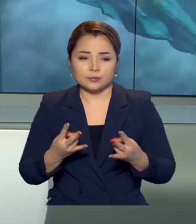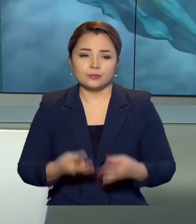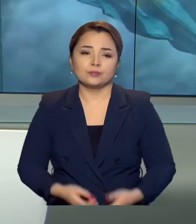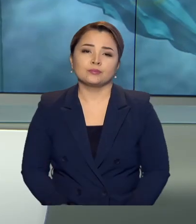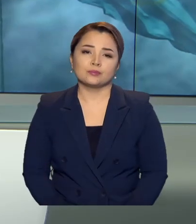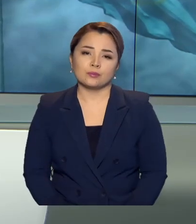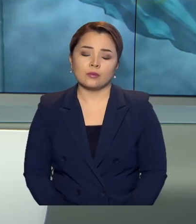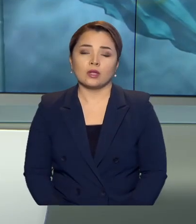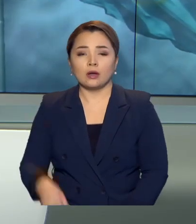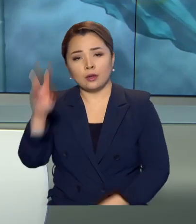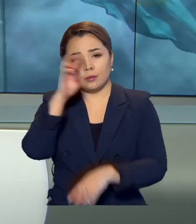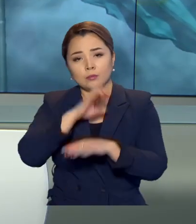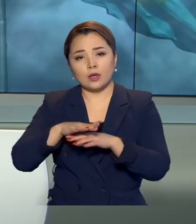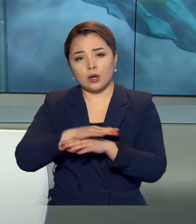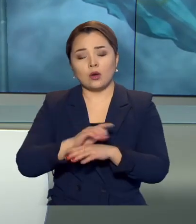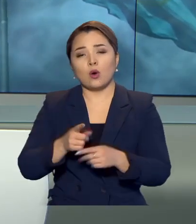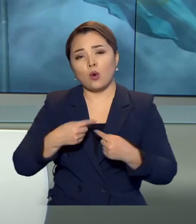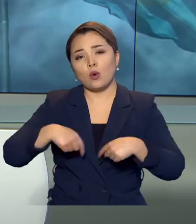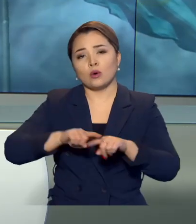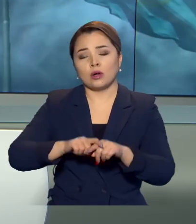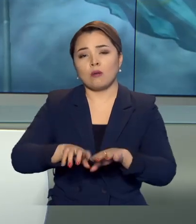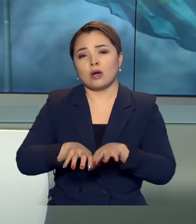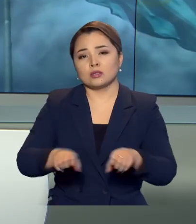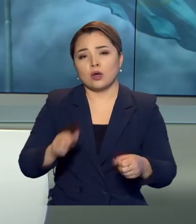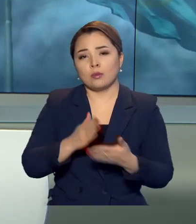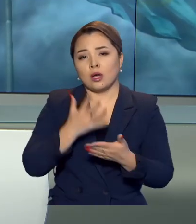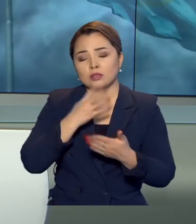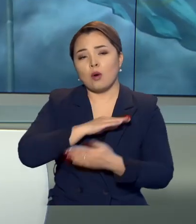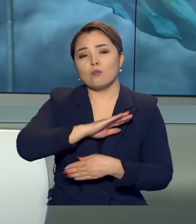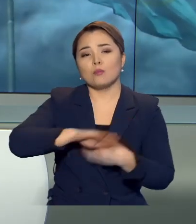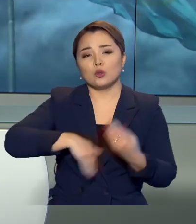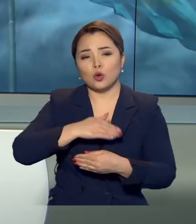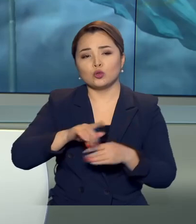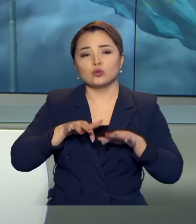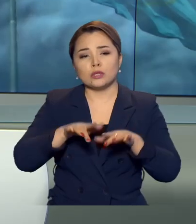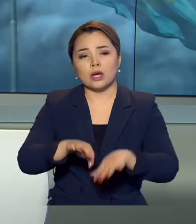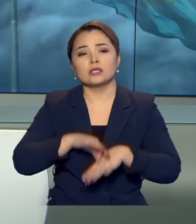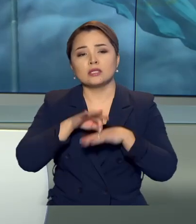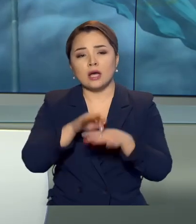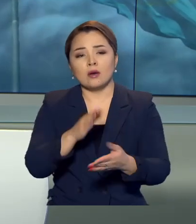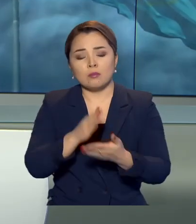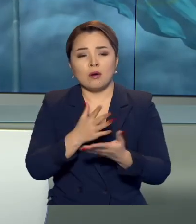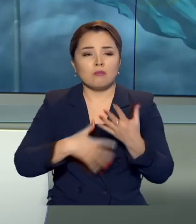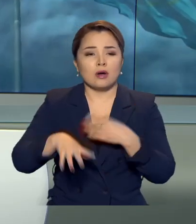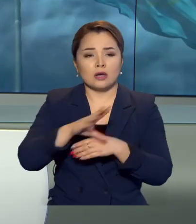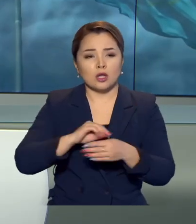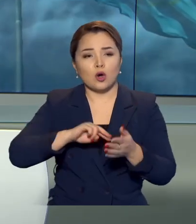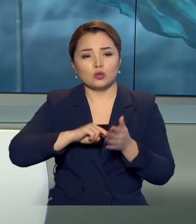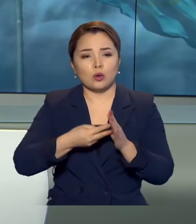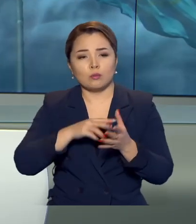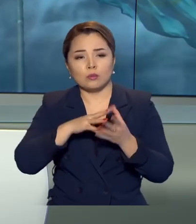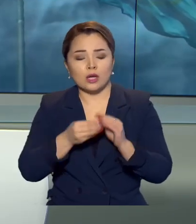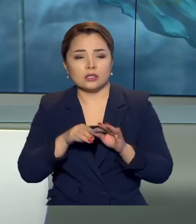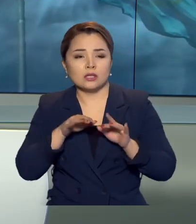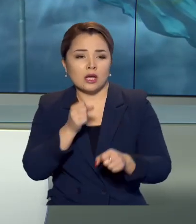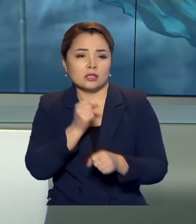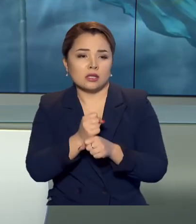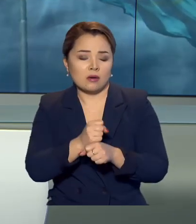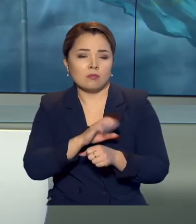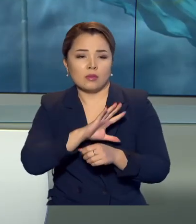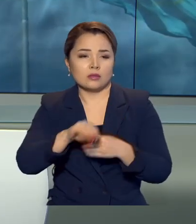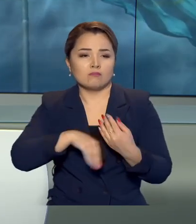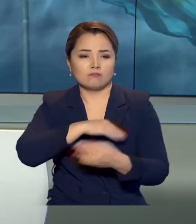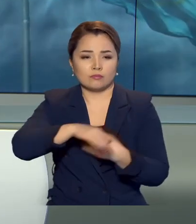мемлекеттік органдарды басып алу, қару-жарақты емдену секілді бүлікшіл іс-қимылдар барлық аймақтарда жоспарлы жүргізілді. Оның бәрін